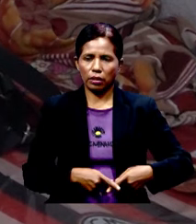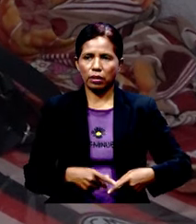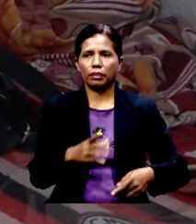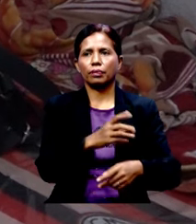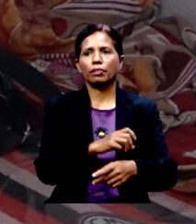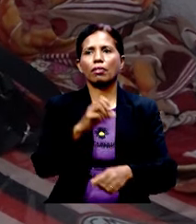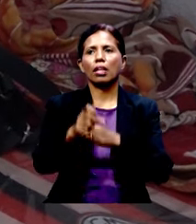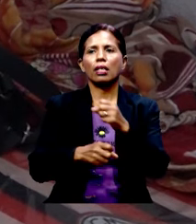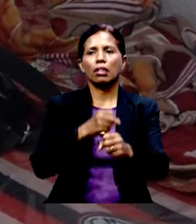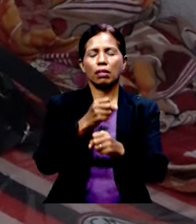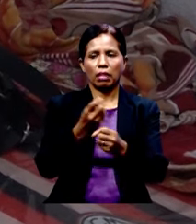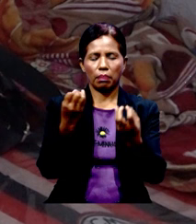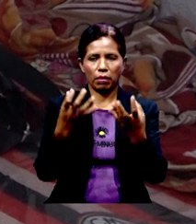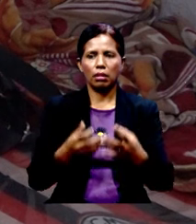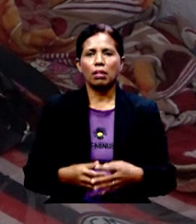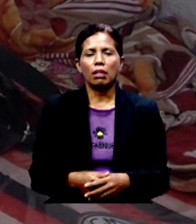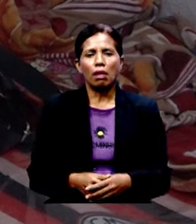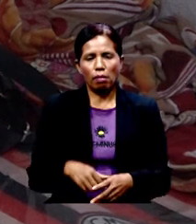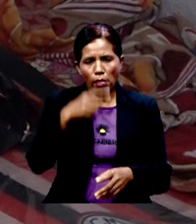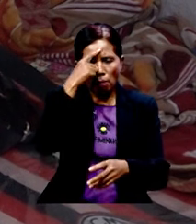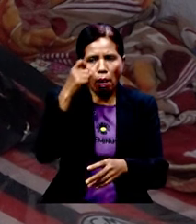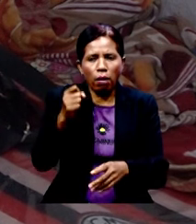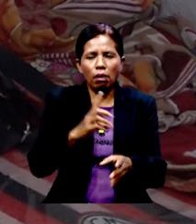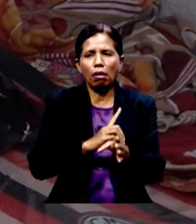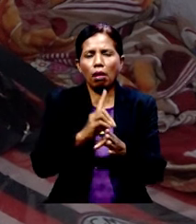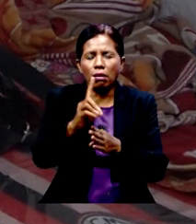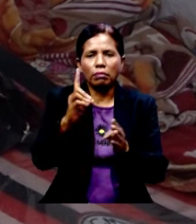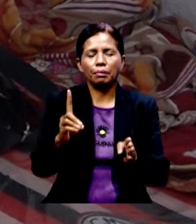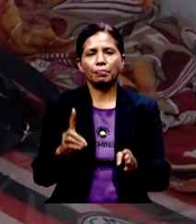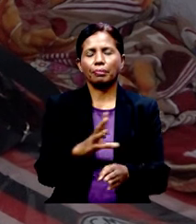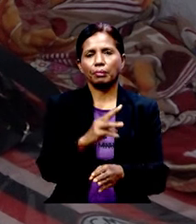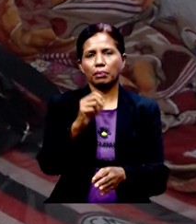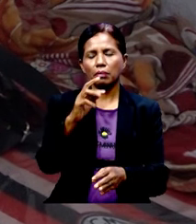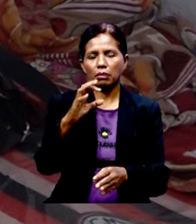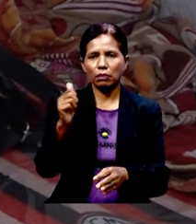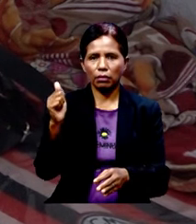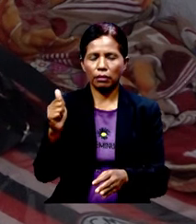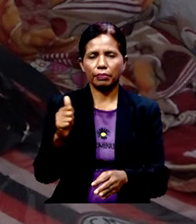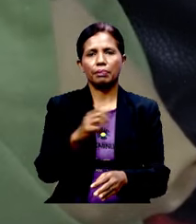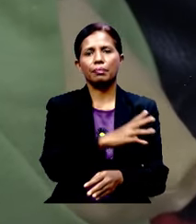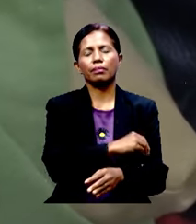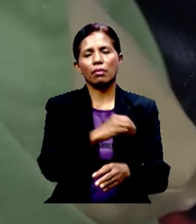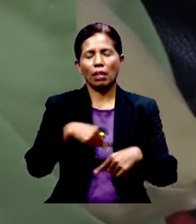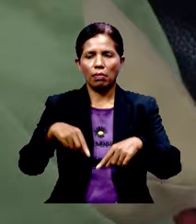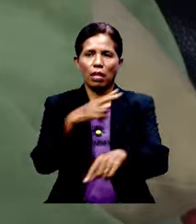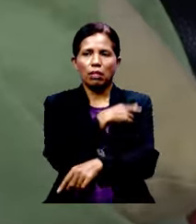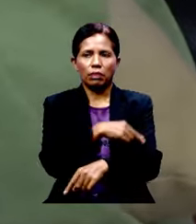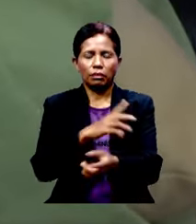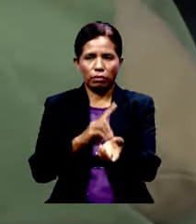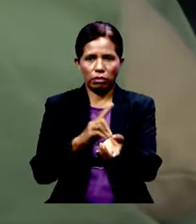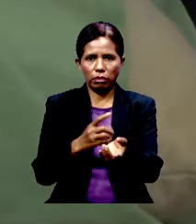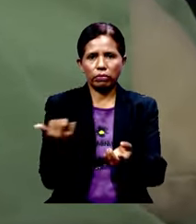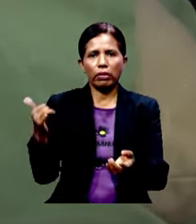durante tinambaracona. Tambane, cada semana, Maria Dotel halo tratamento específico usi médico sira